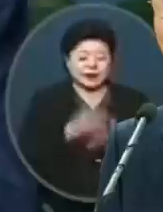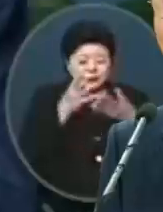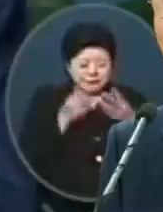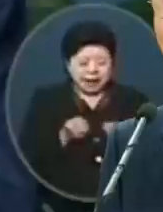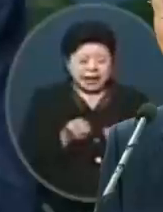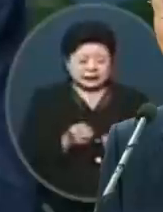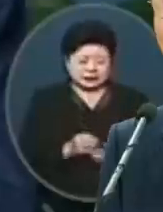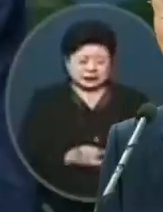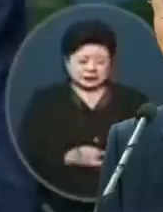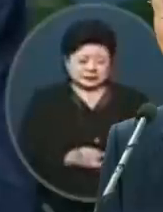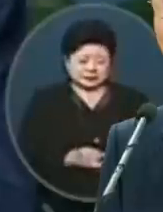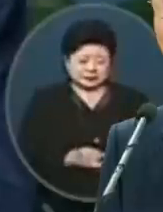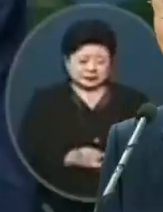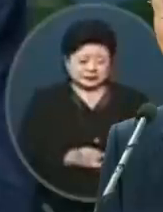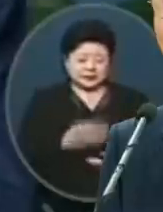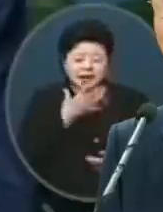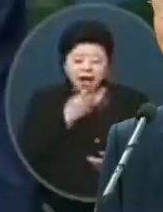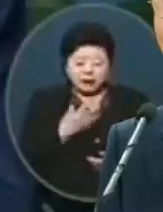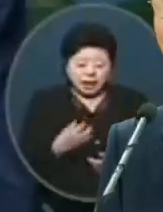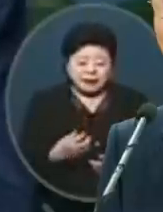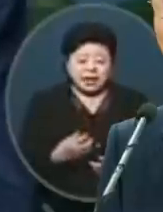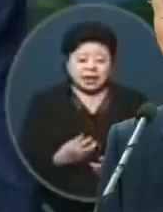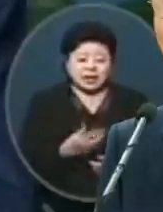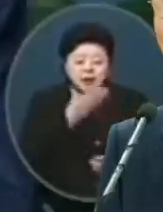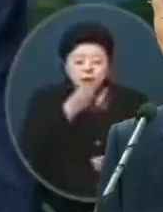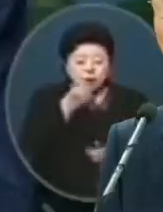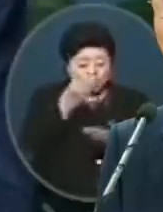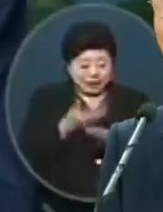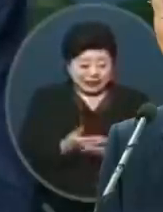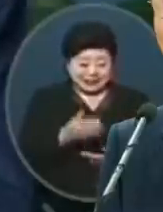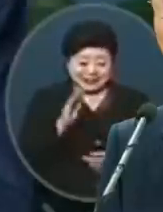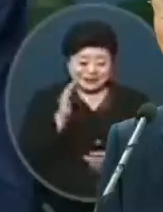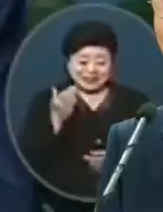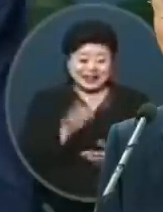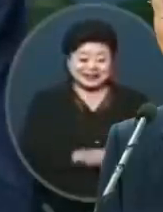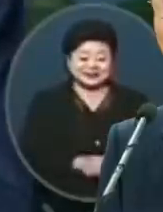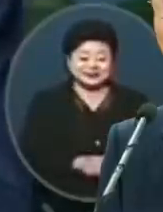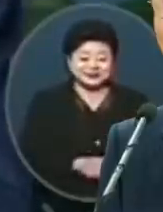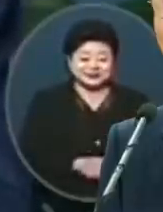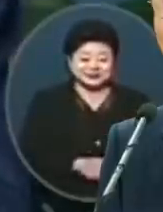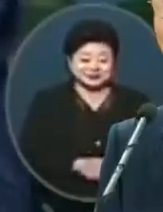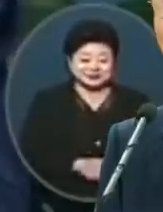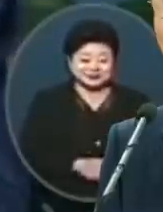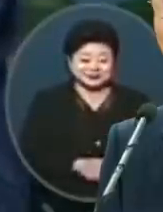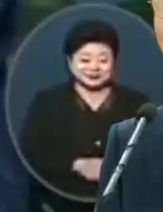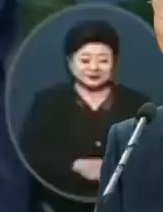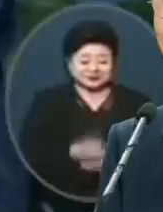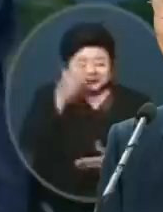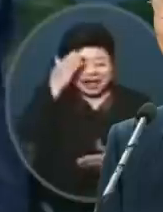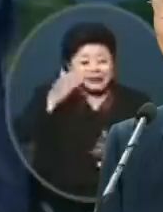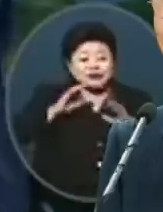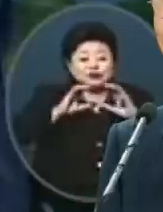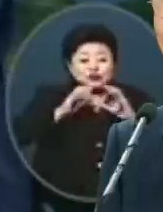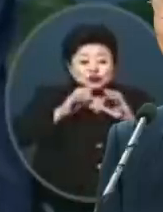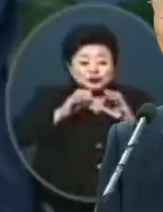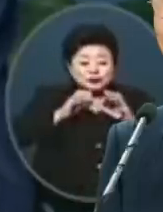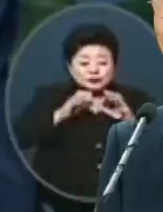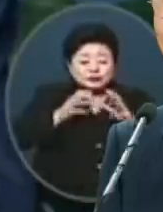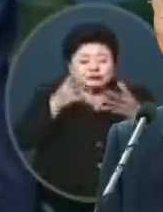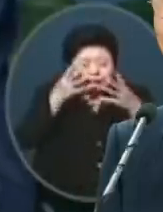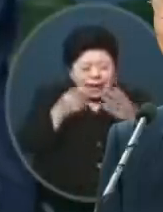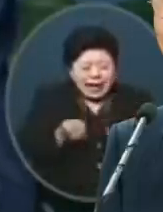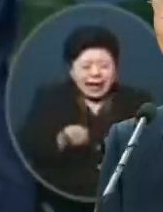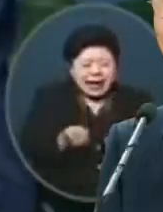많으면 많아질수록 아브라함의 복을 누리게 되는 것입니다. 우리 대한민국이 더